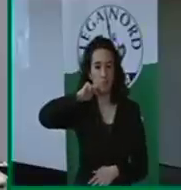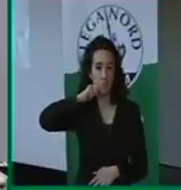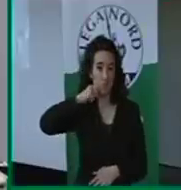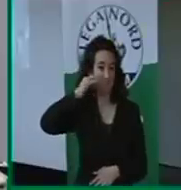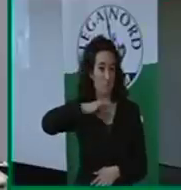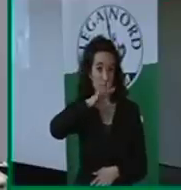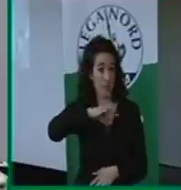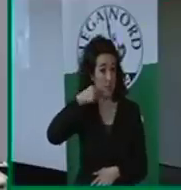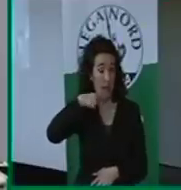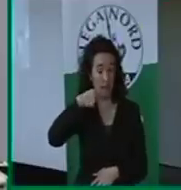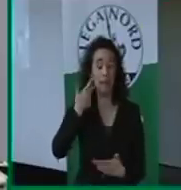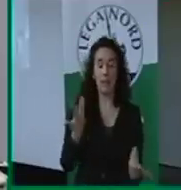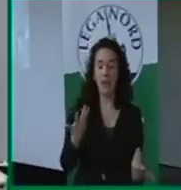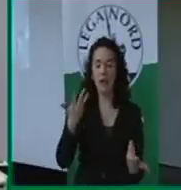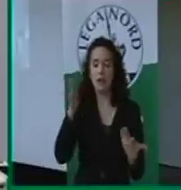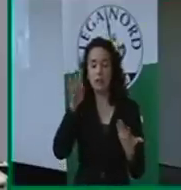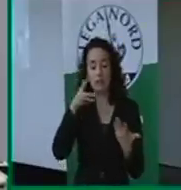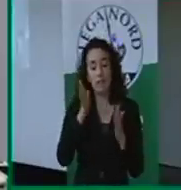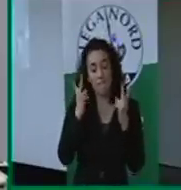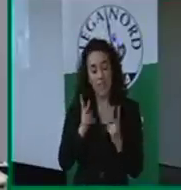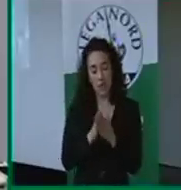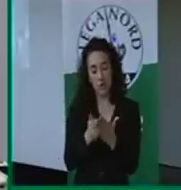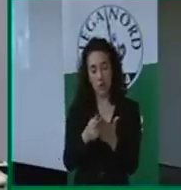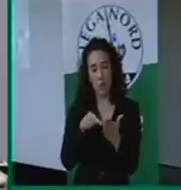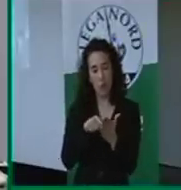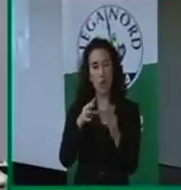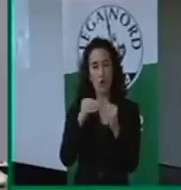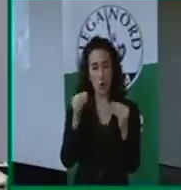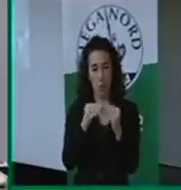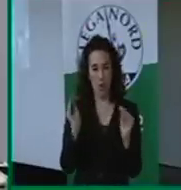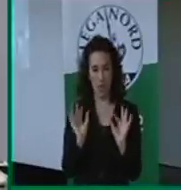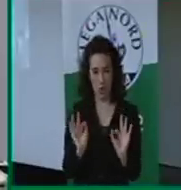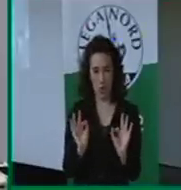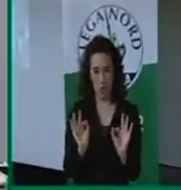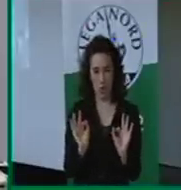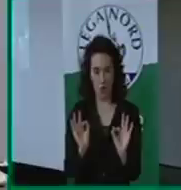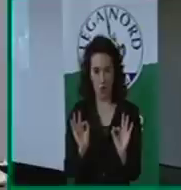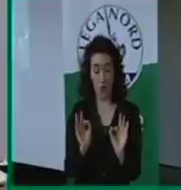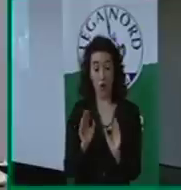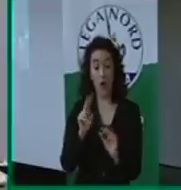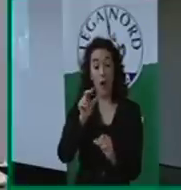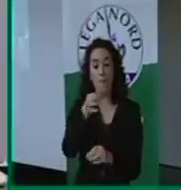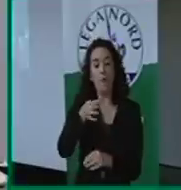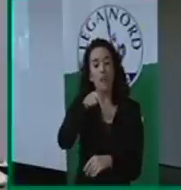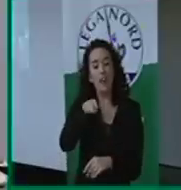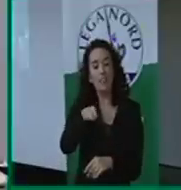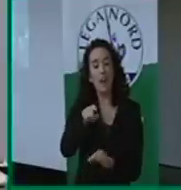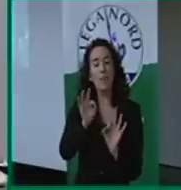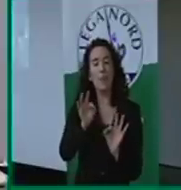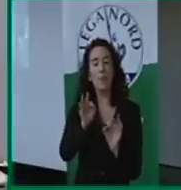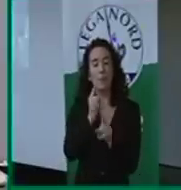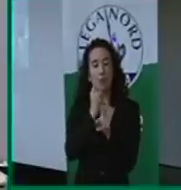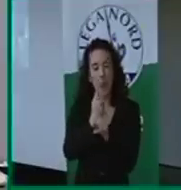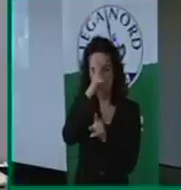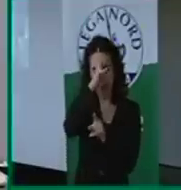Secondo me a comprendere questo strumento di dominio che è la moneta unica quindi prima di